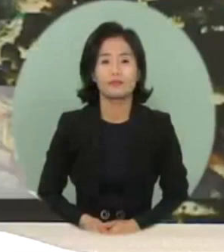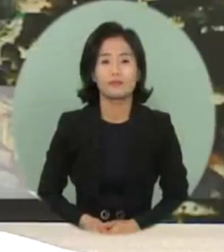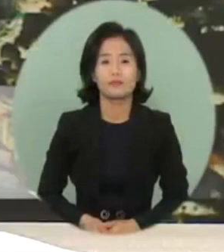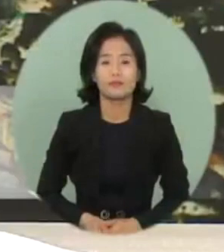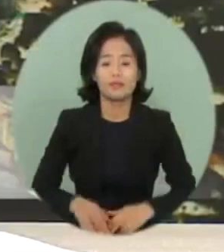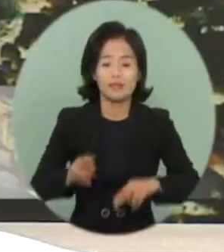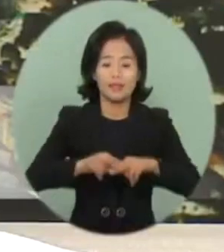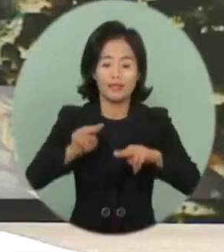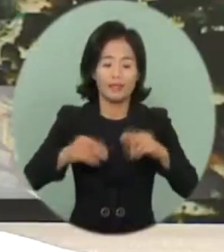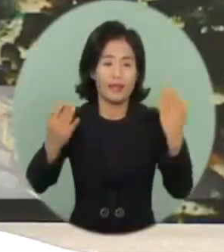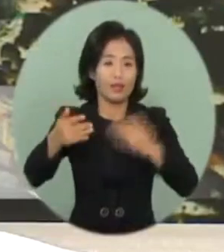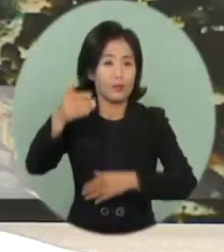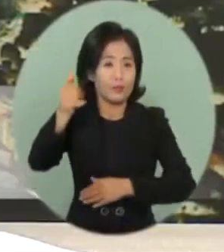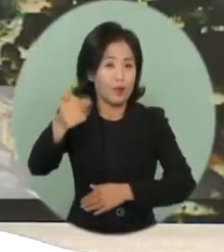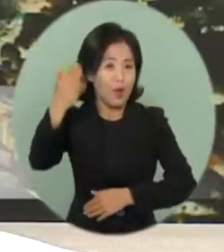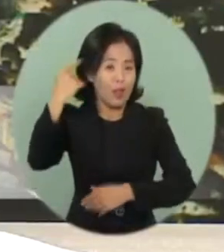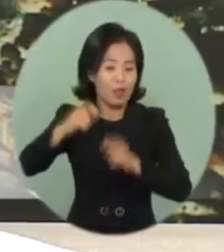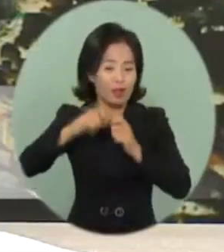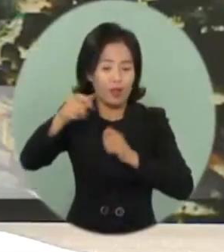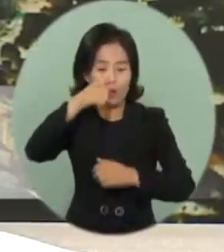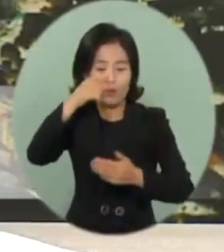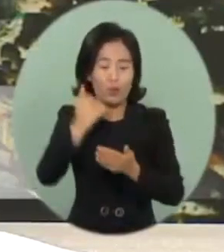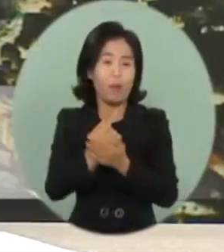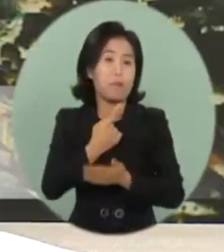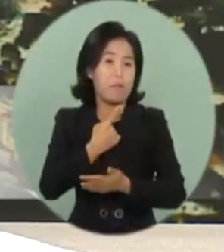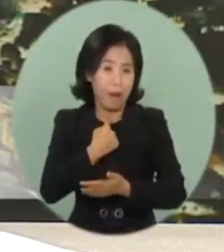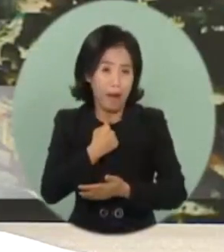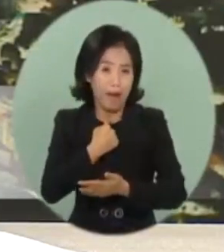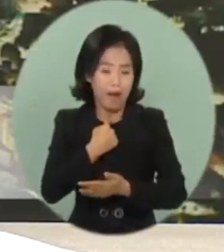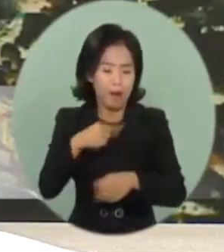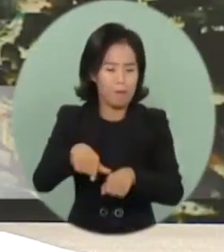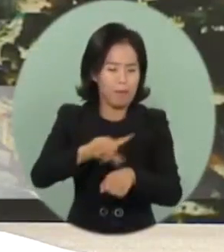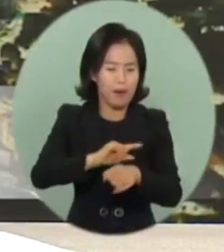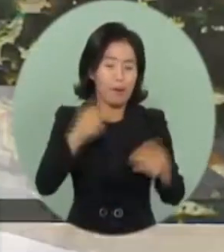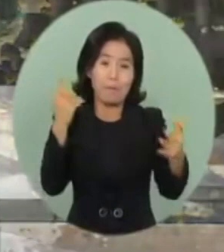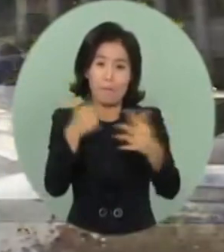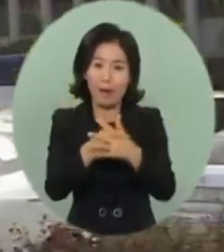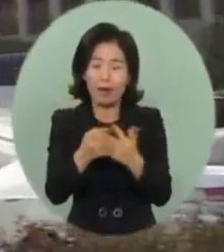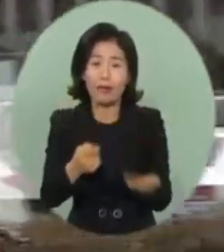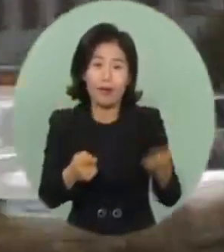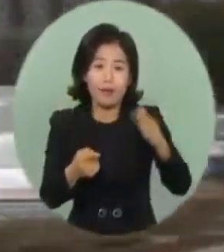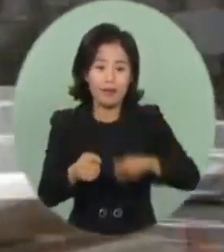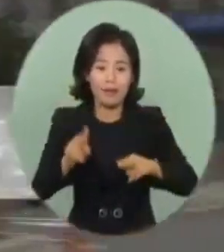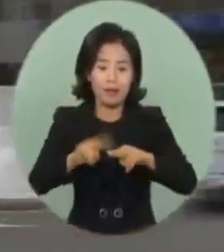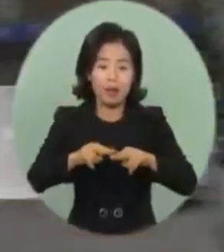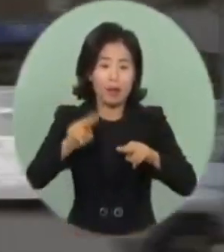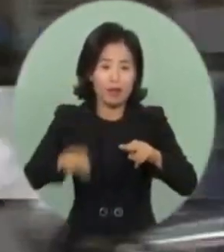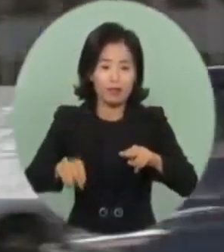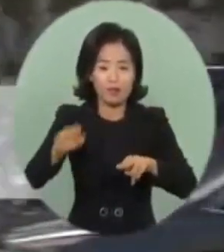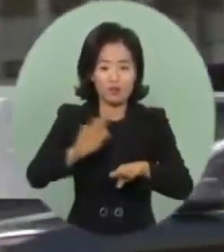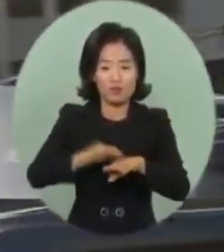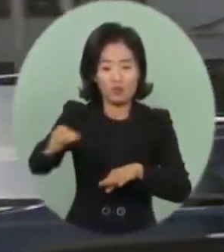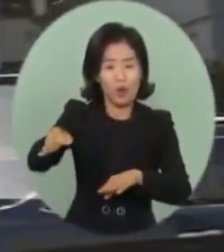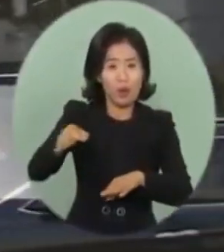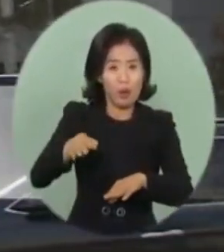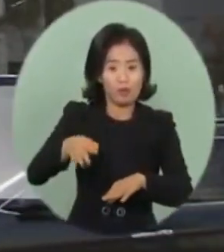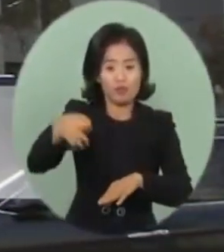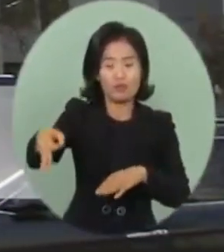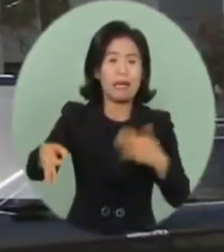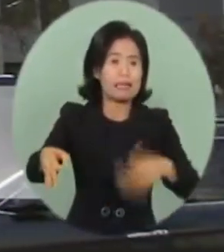퇴직한 학교장이 과거 사기범죄 처벌 전력이 뒤늦게 드러났음에도 불구하고 명의 퇴직 수당을 반납하지 않고